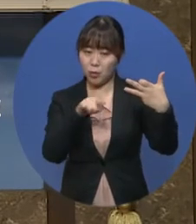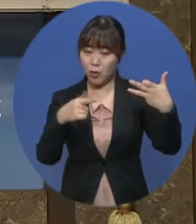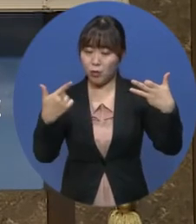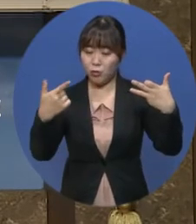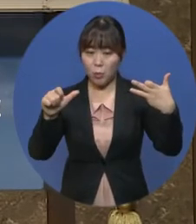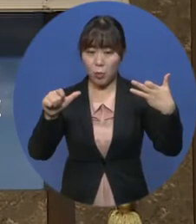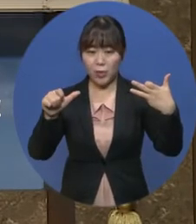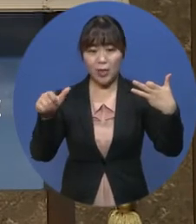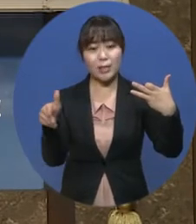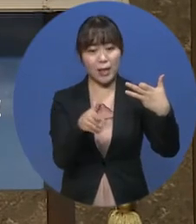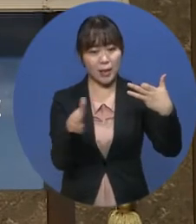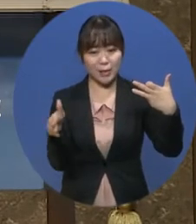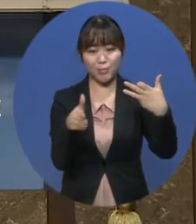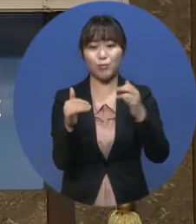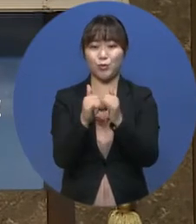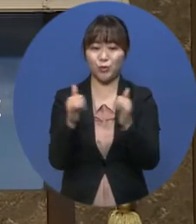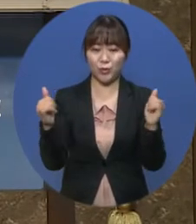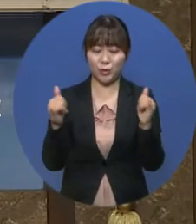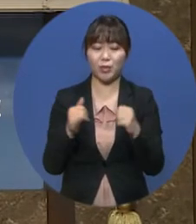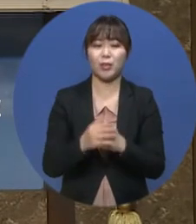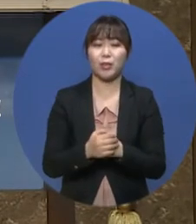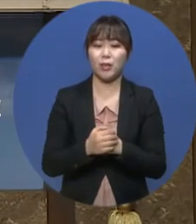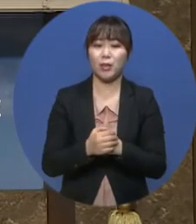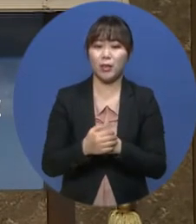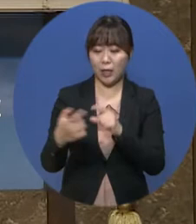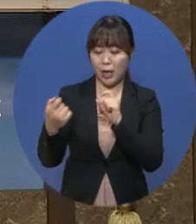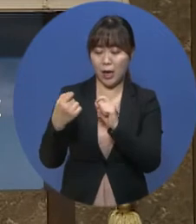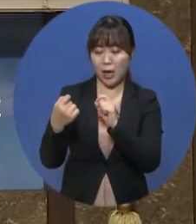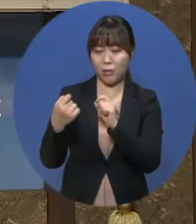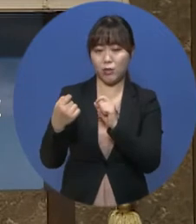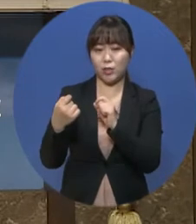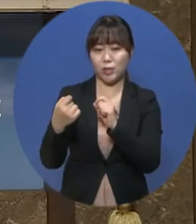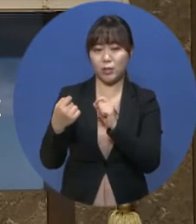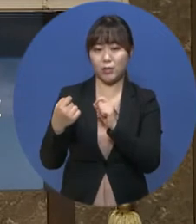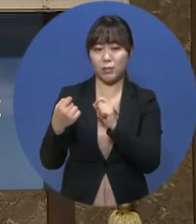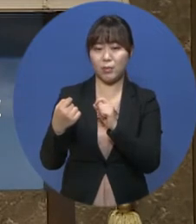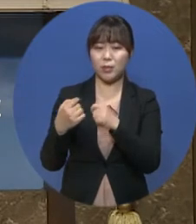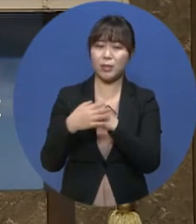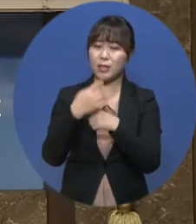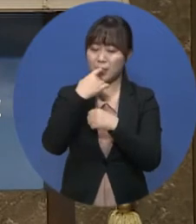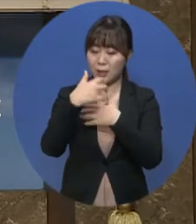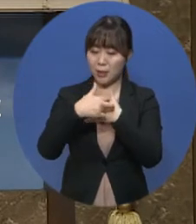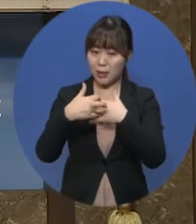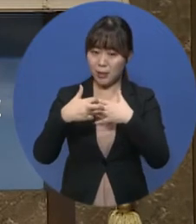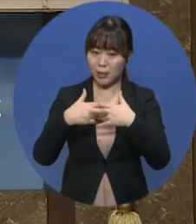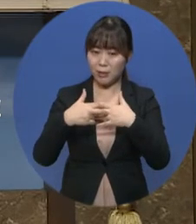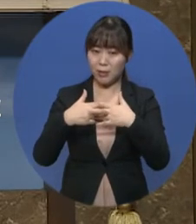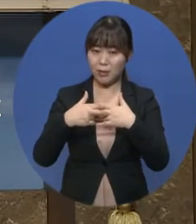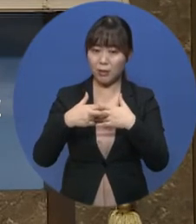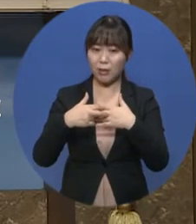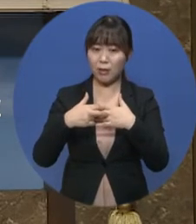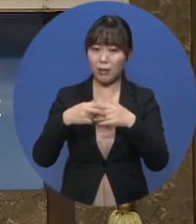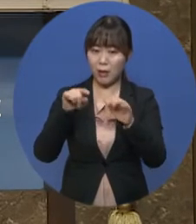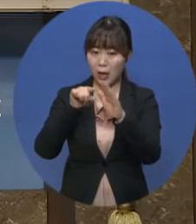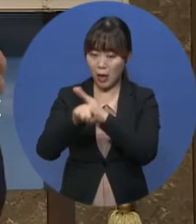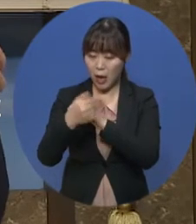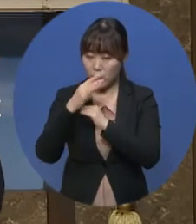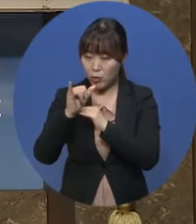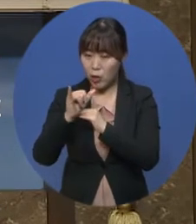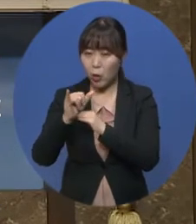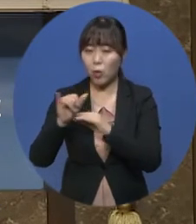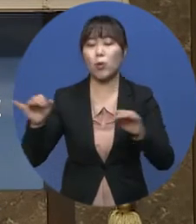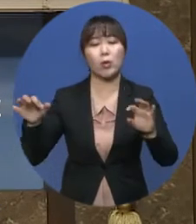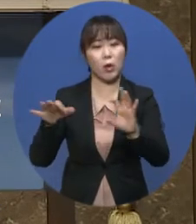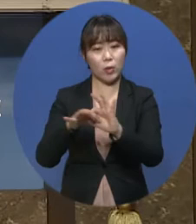있는 분들에게 인간에 가까운 아 그 갈 수 있는 칩거하고